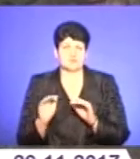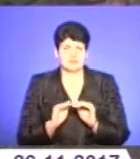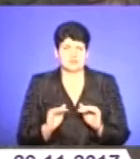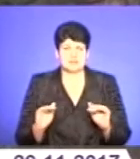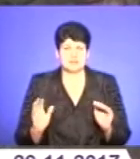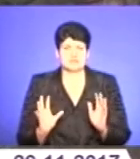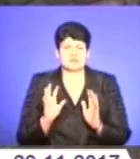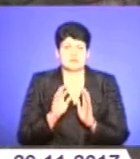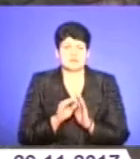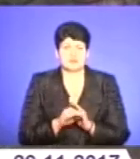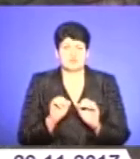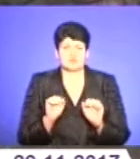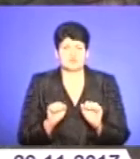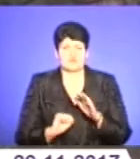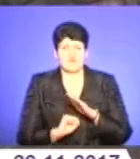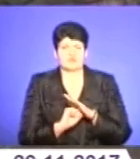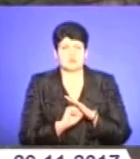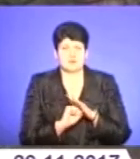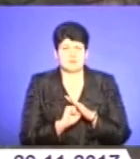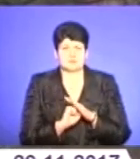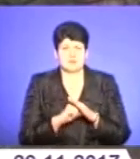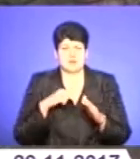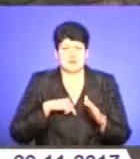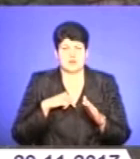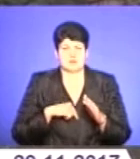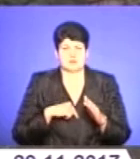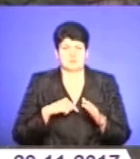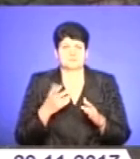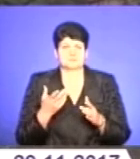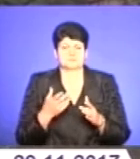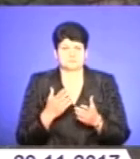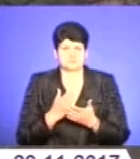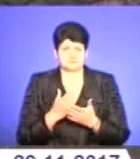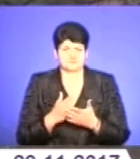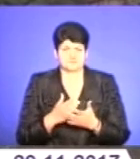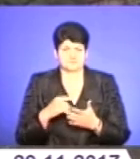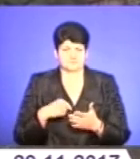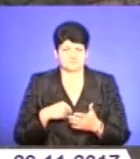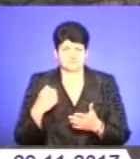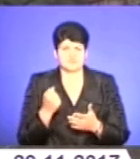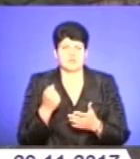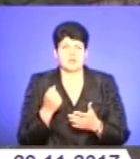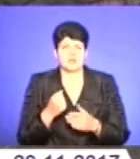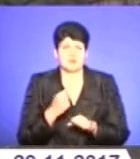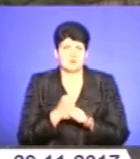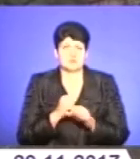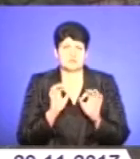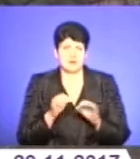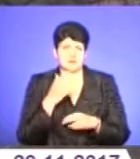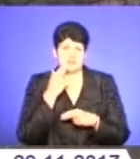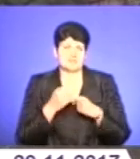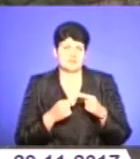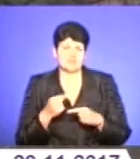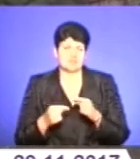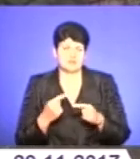дитинстві закладається, можливо, якийсь такий фундамент, характер загартовується за рахунок цього і виробляються звички правильні,